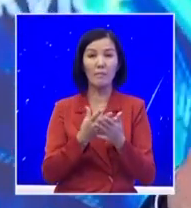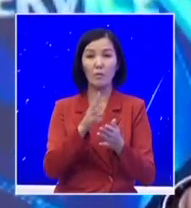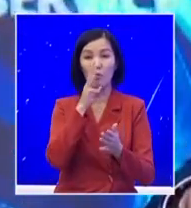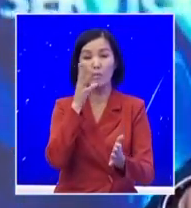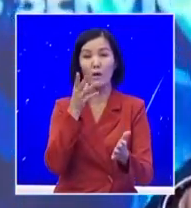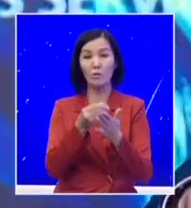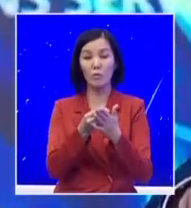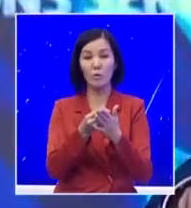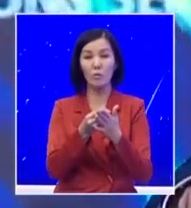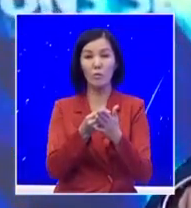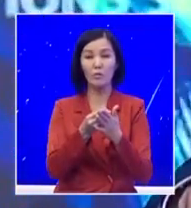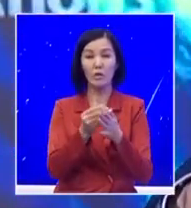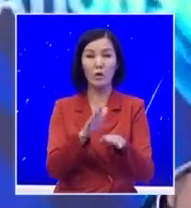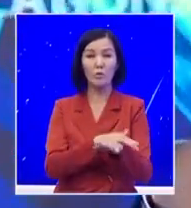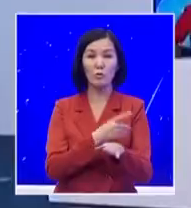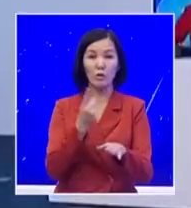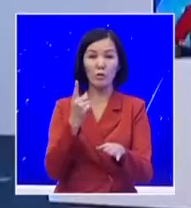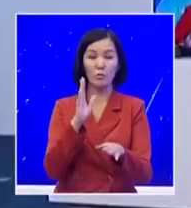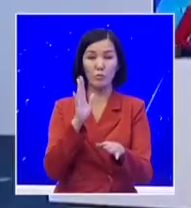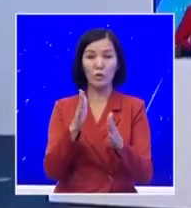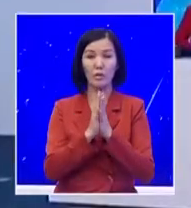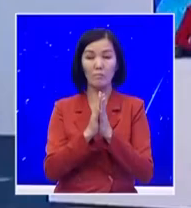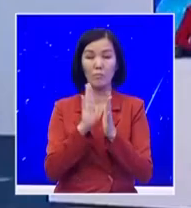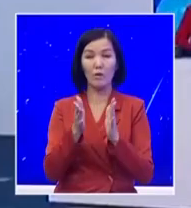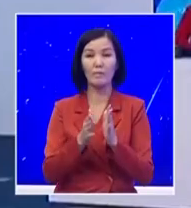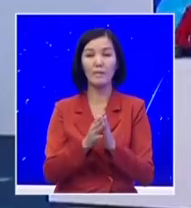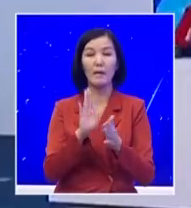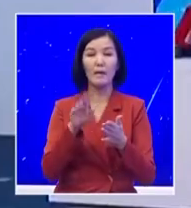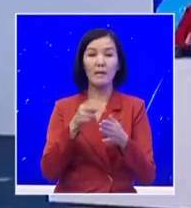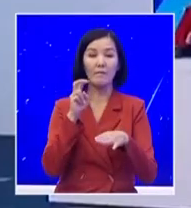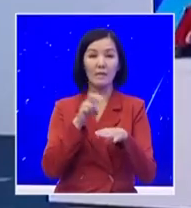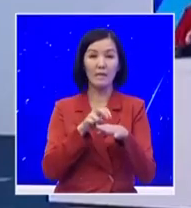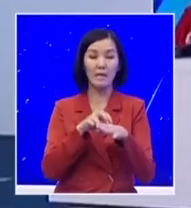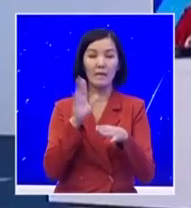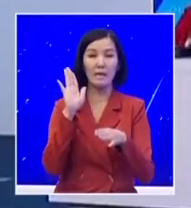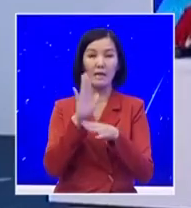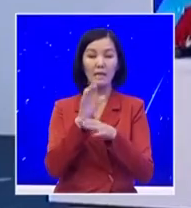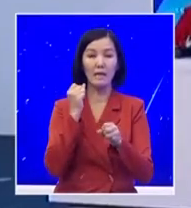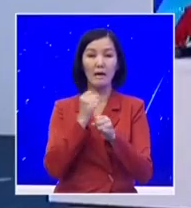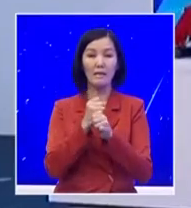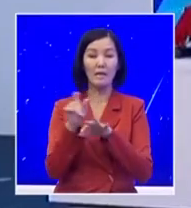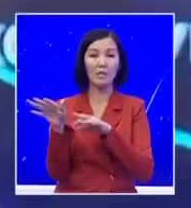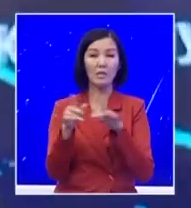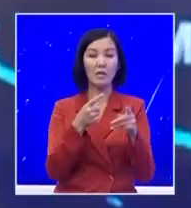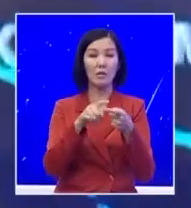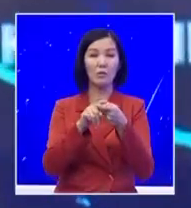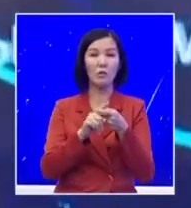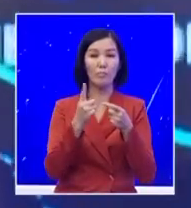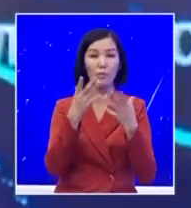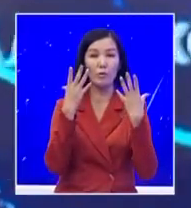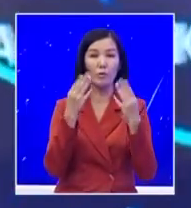төленуін және оны ұзартуды сұрайтын боламыз. Бас санитар дәрігер қатаң шектеу шаралары енгізілгеннен бастап жұқтырудың тәуліктік